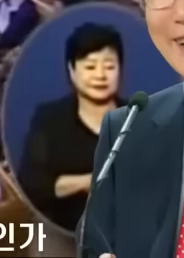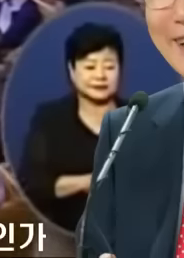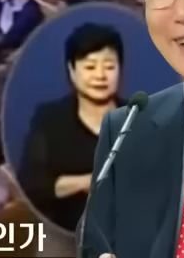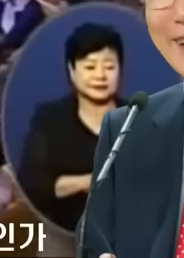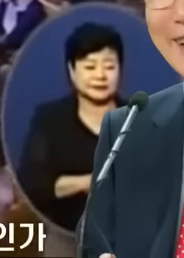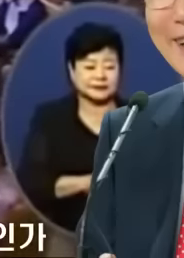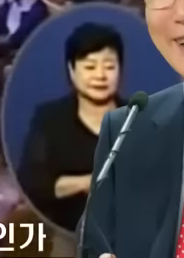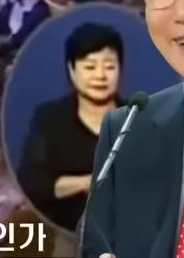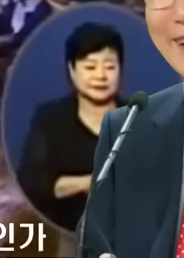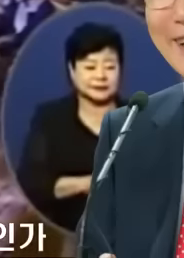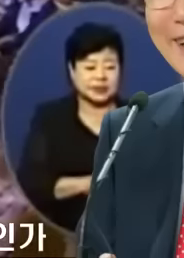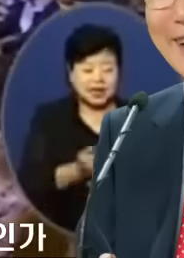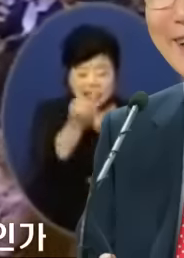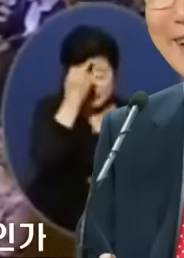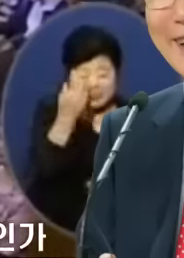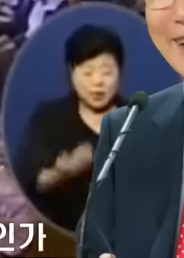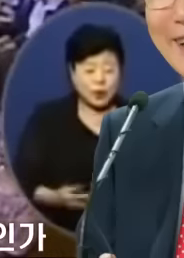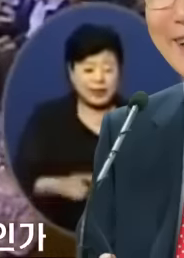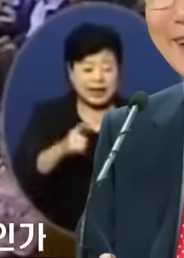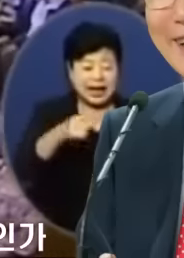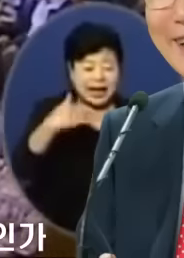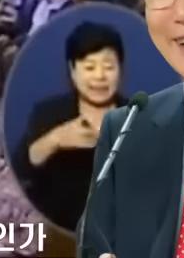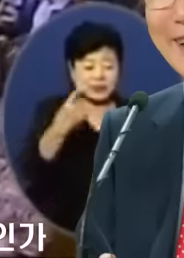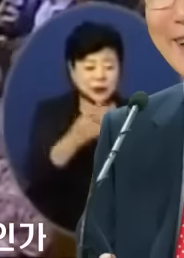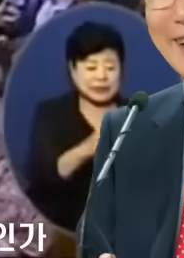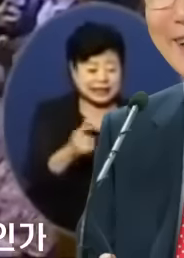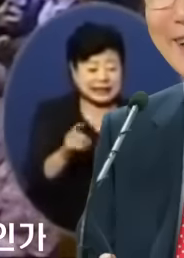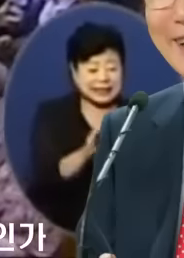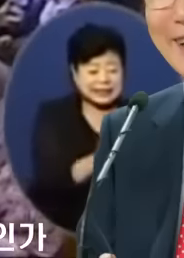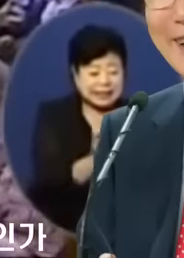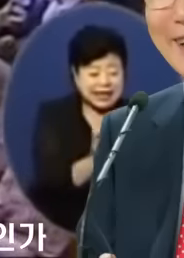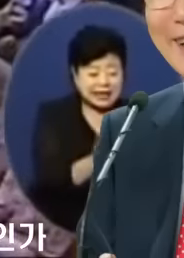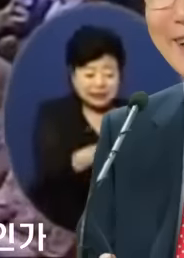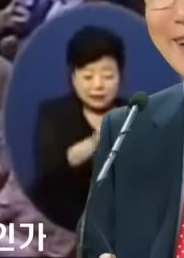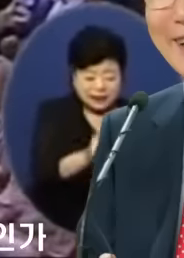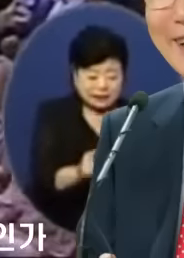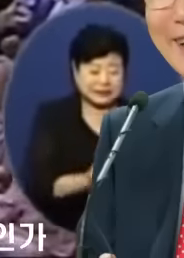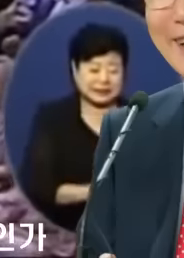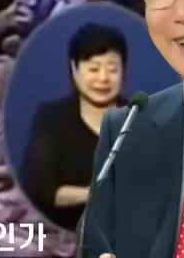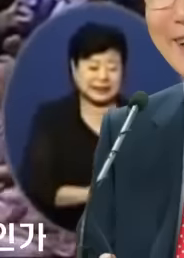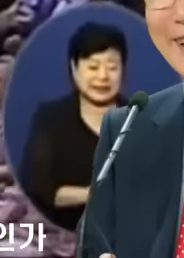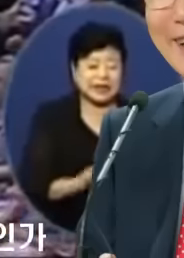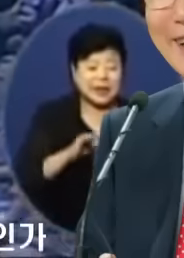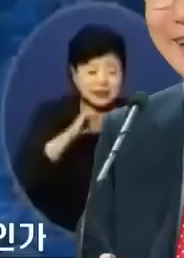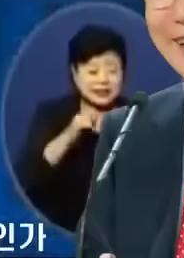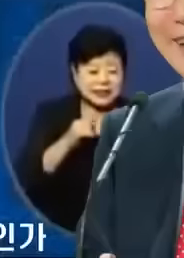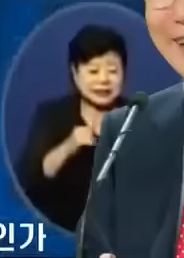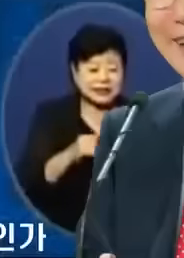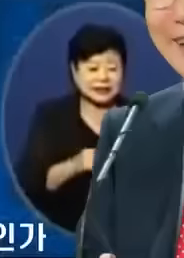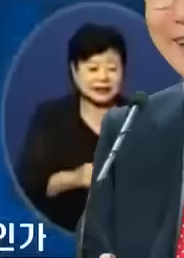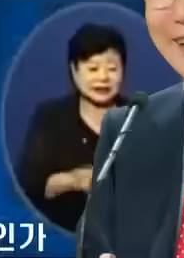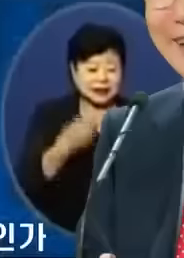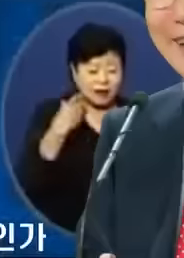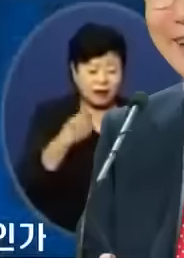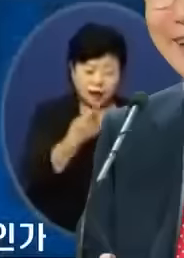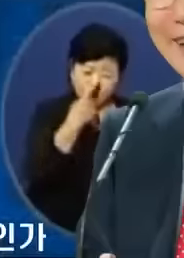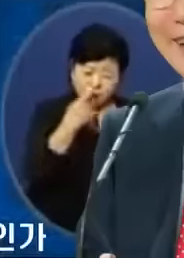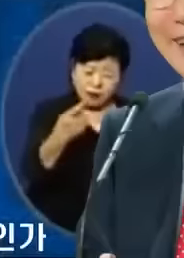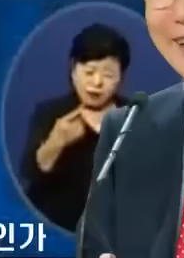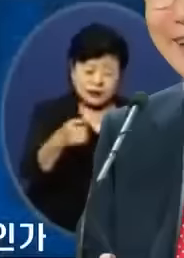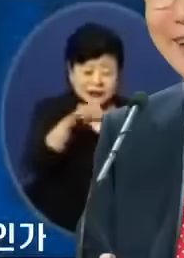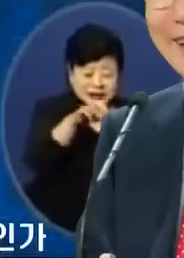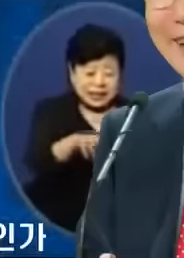롤이라는 최고의 날을 아직 오지 않았다는 책에서 이렇게 말을 했습니다. 세상은 가장 매력적인 것을 맨